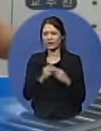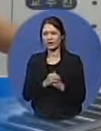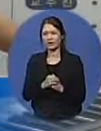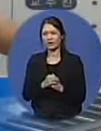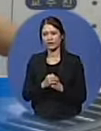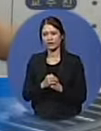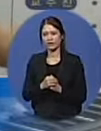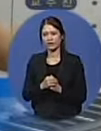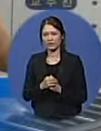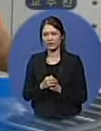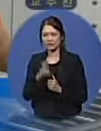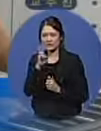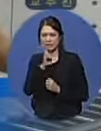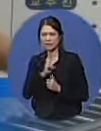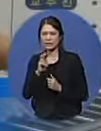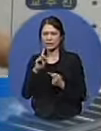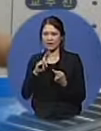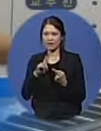그런